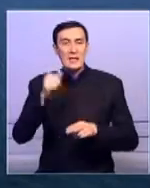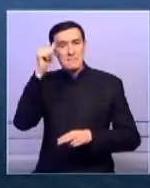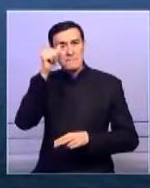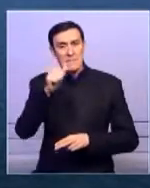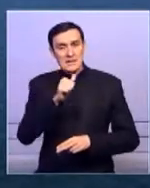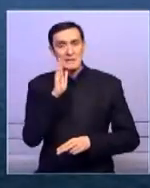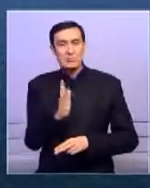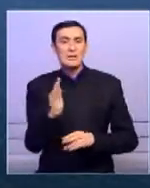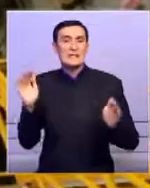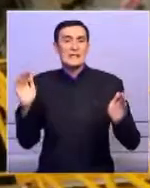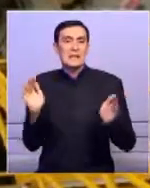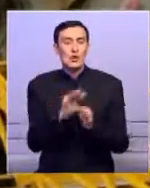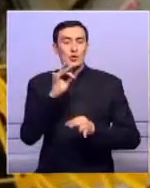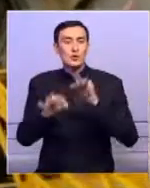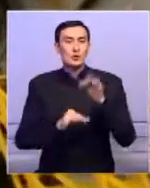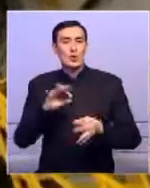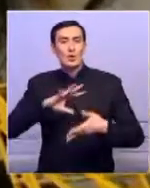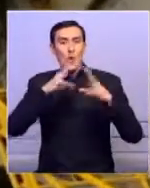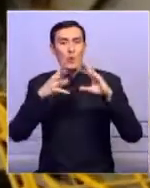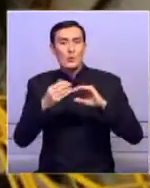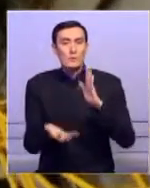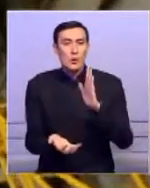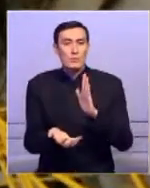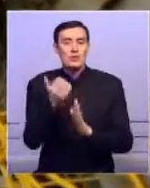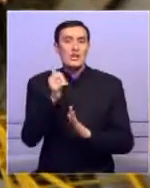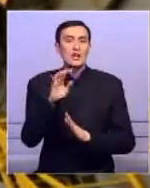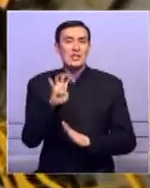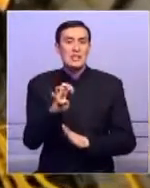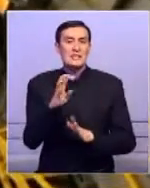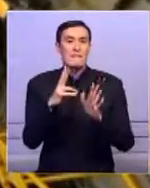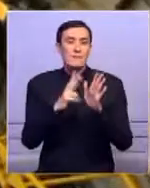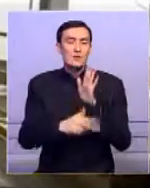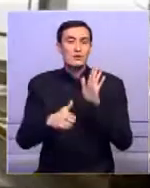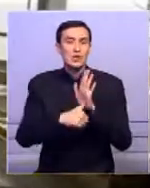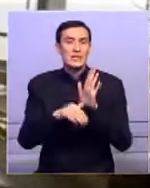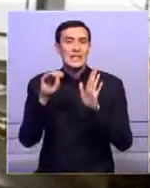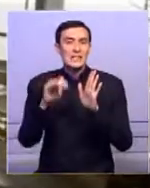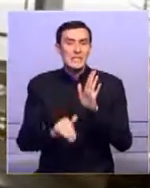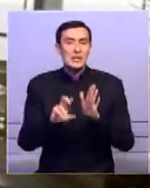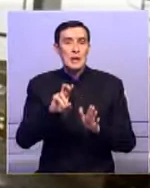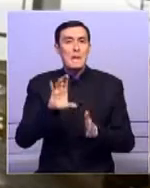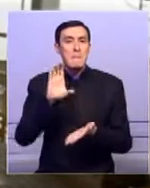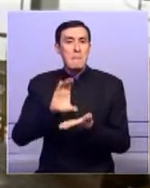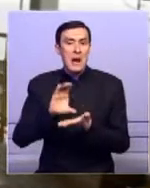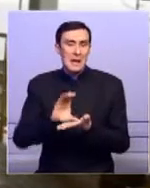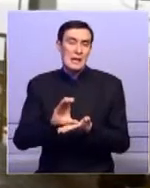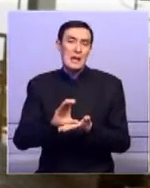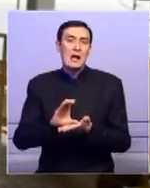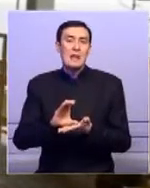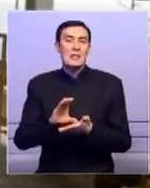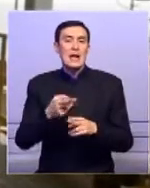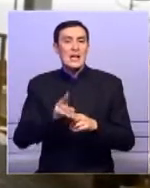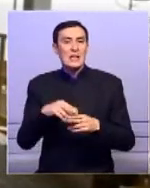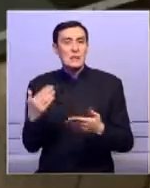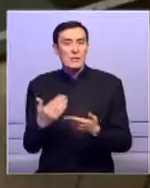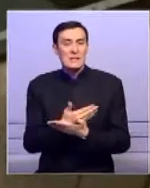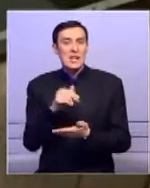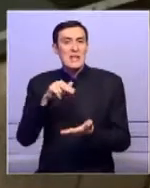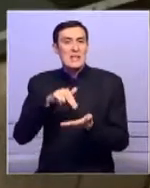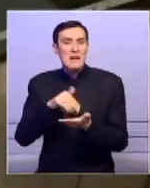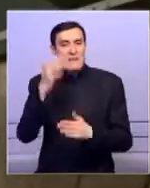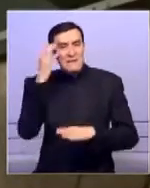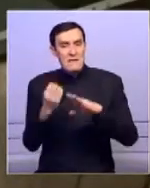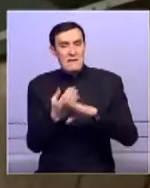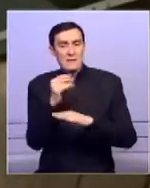месяце сократила суточный объем добычи на 486 тысяч баррелей. На фоне этой новости нефть